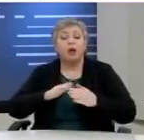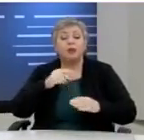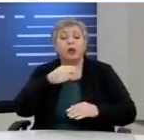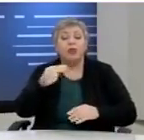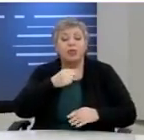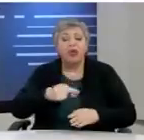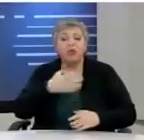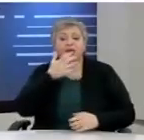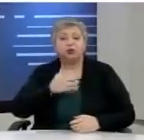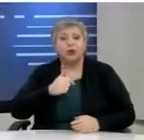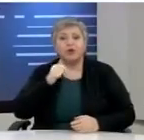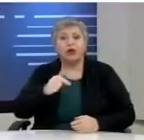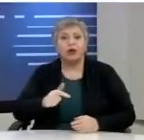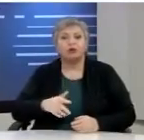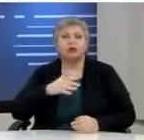γιατί.